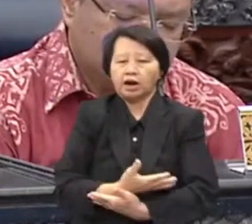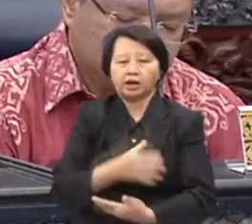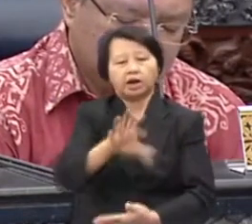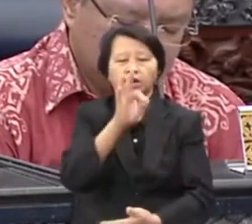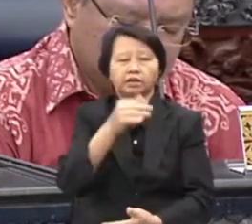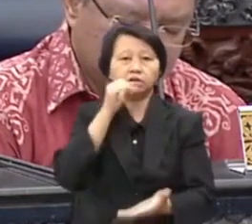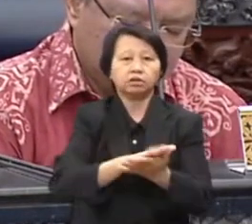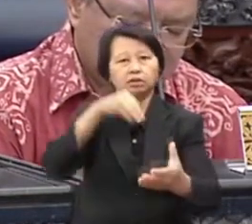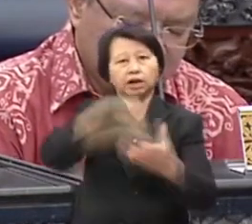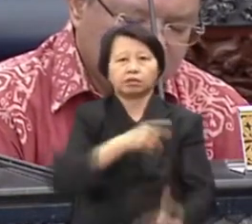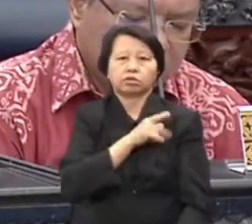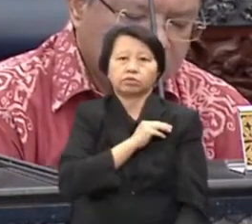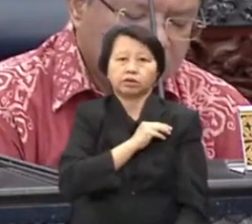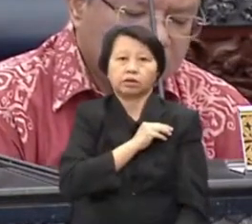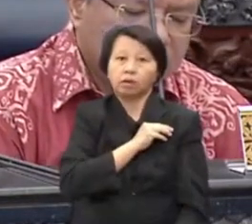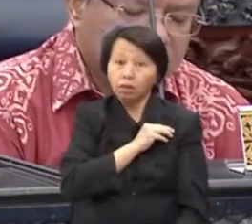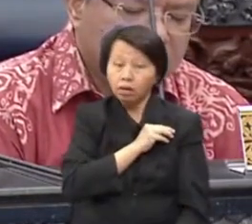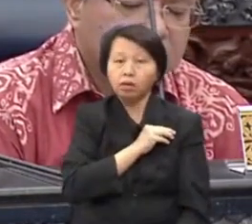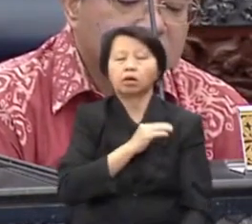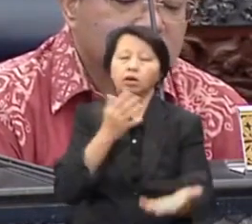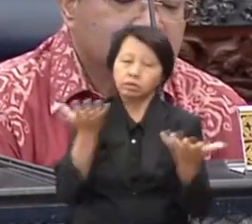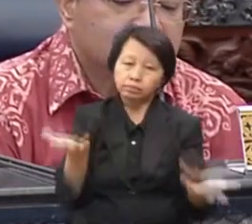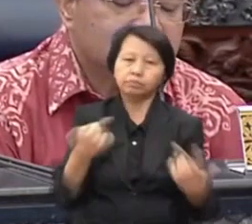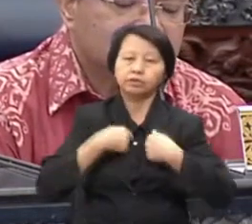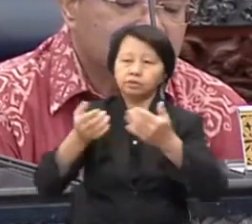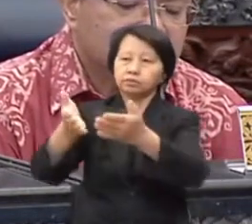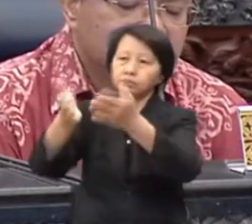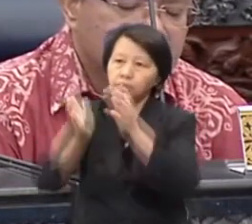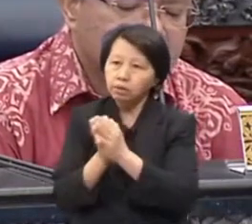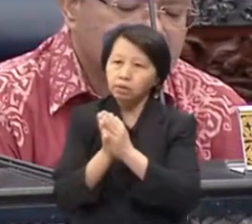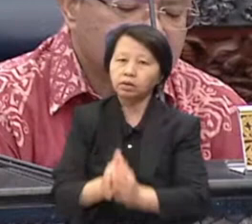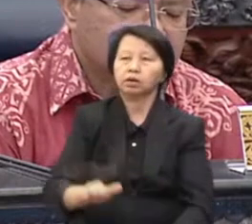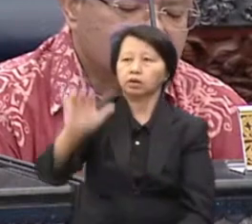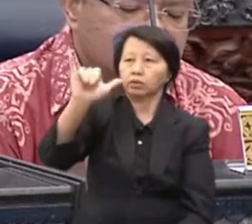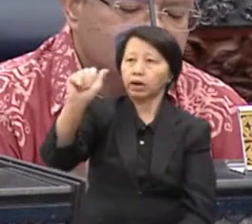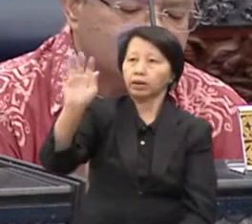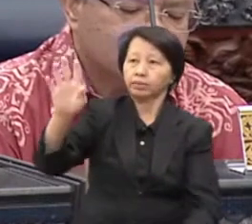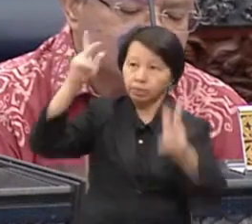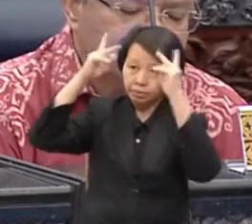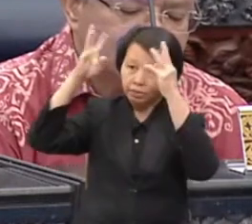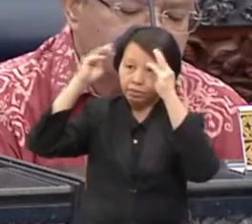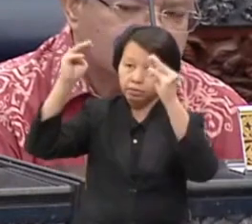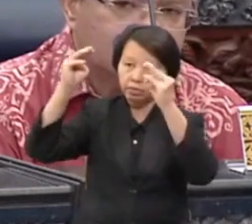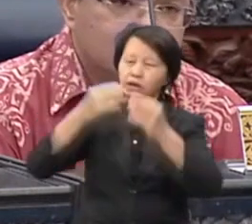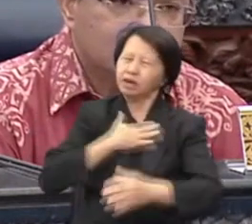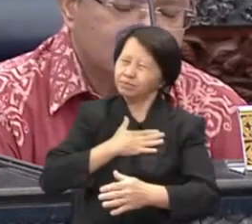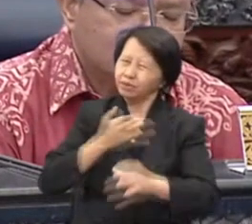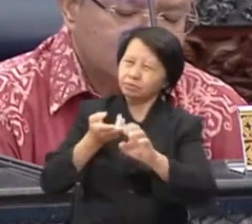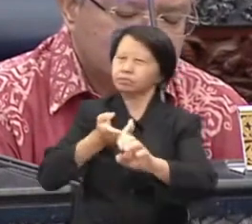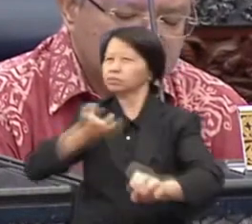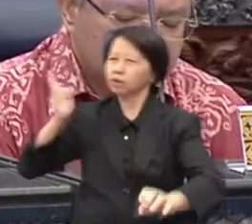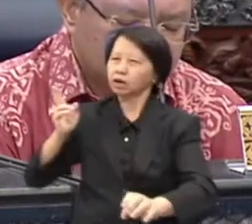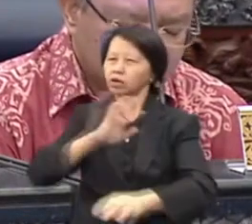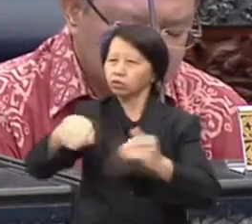di Kementerian masing-masing oleh yang demikian saya memohon agar Muhammad Tambun mencari smule